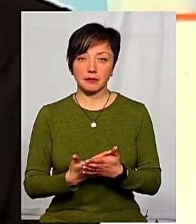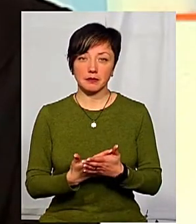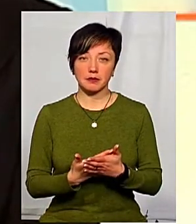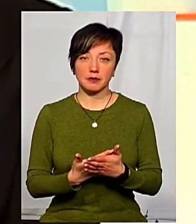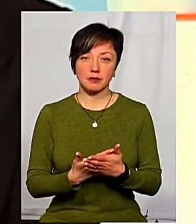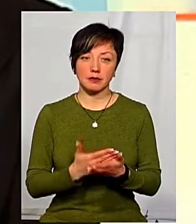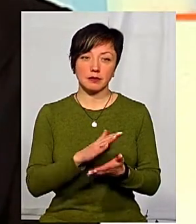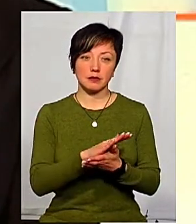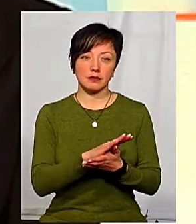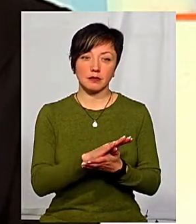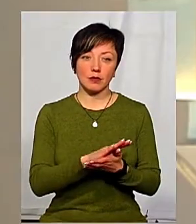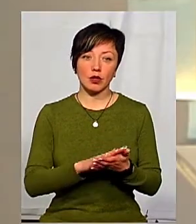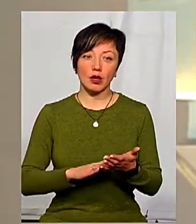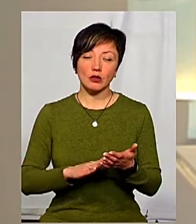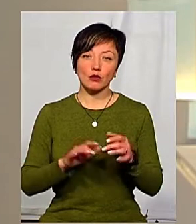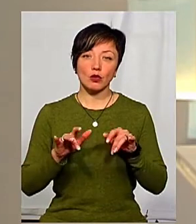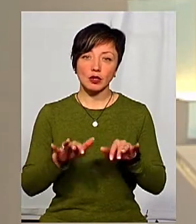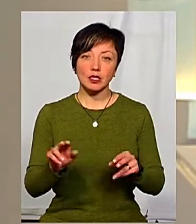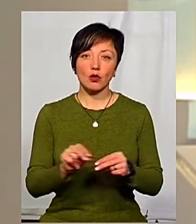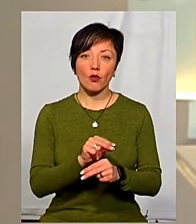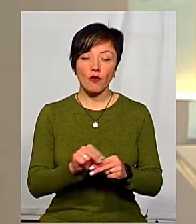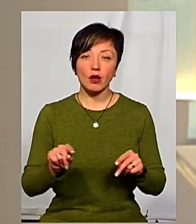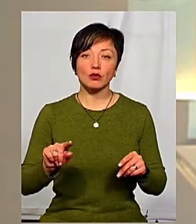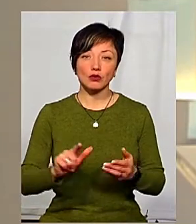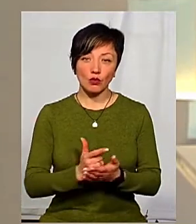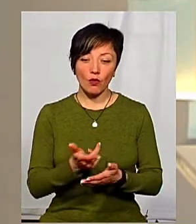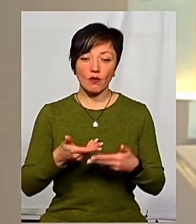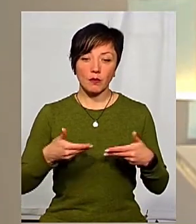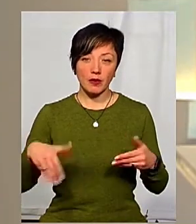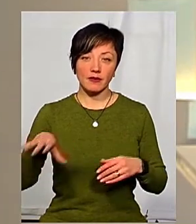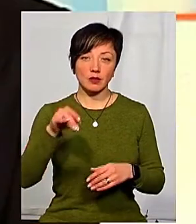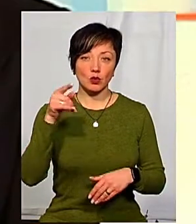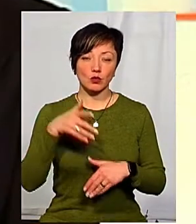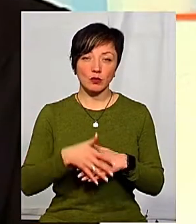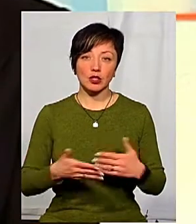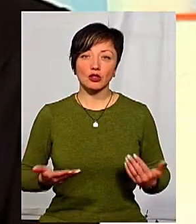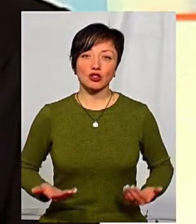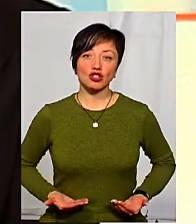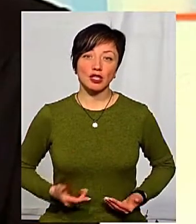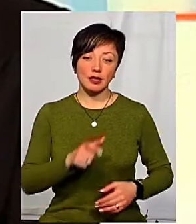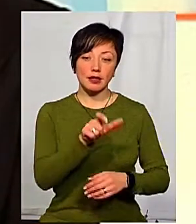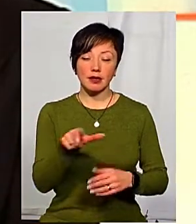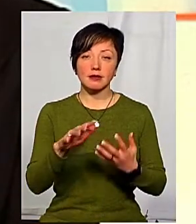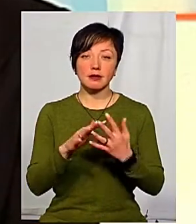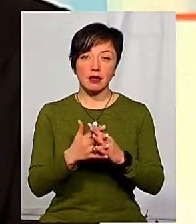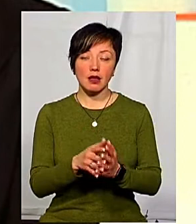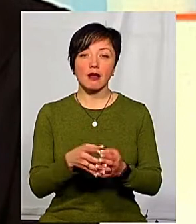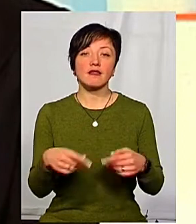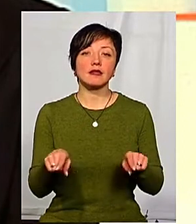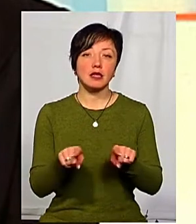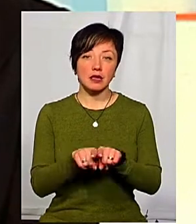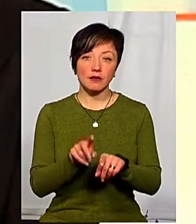прикладу, в подальшому процес лікування, то знову ж таки всі ми розуміємо, що жителі села, вони все рівно